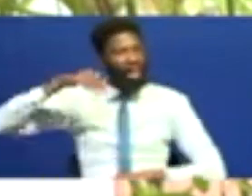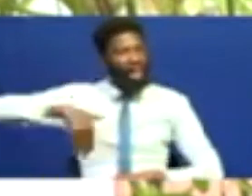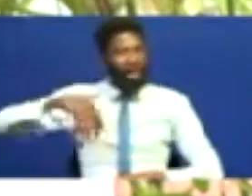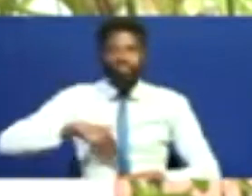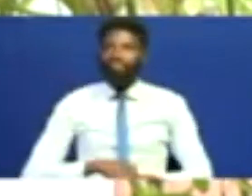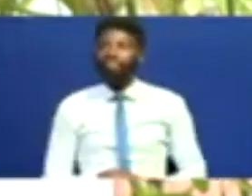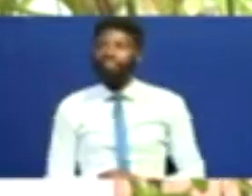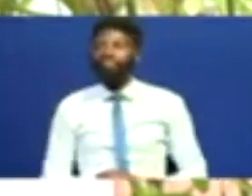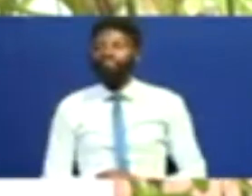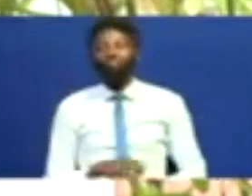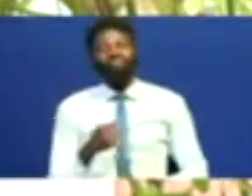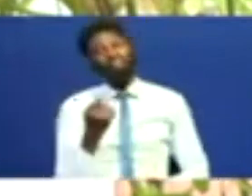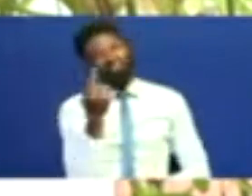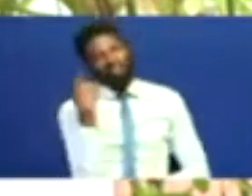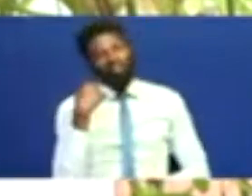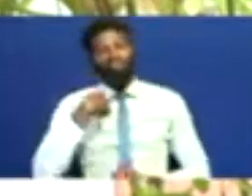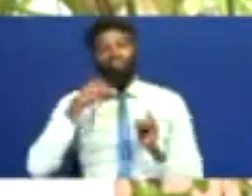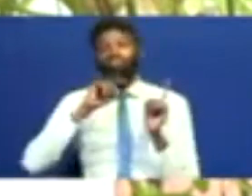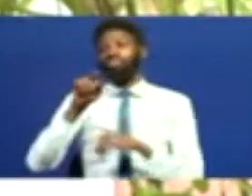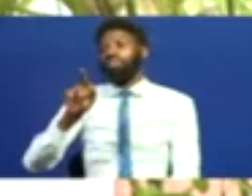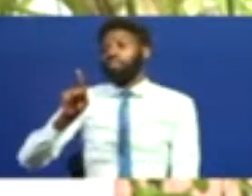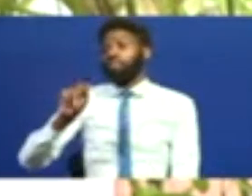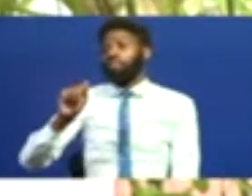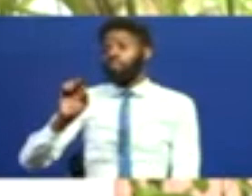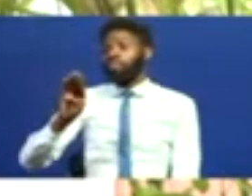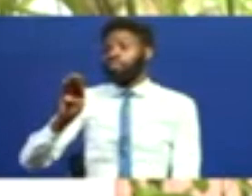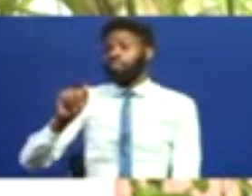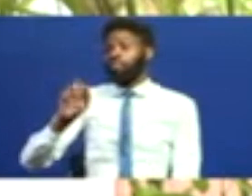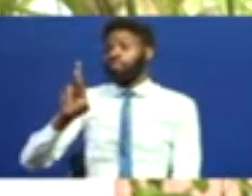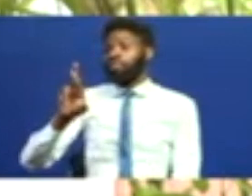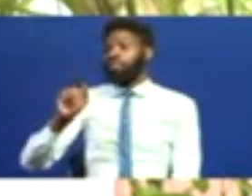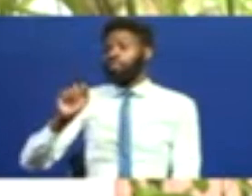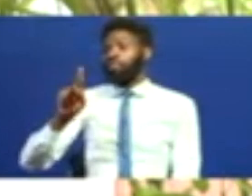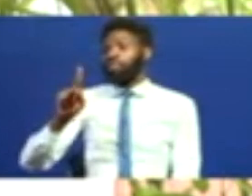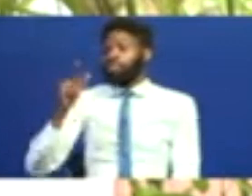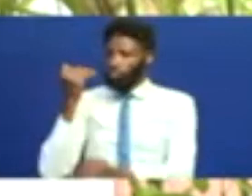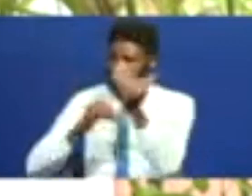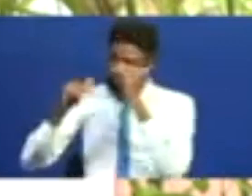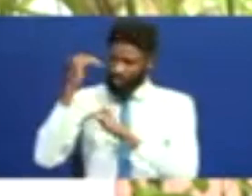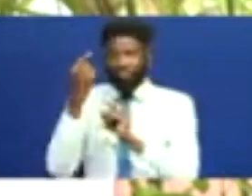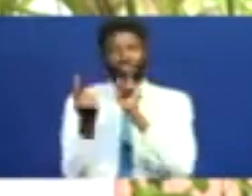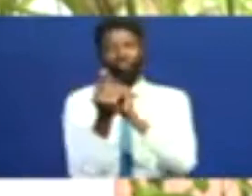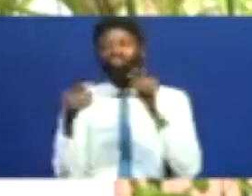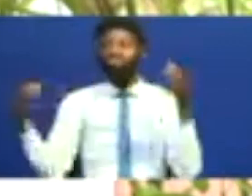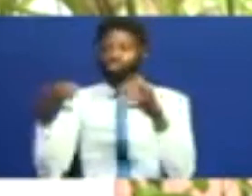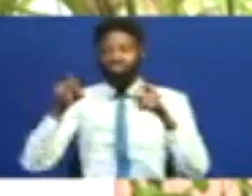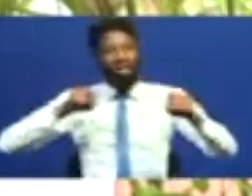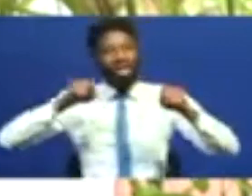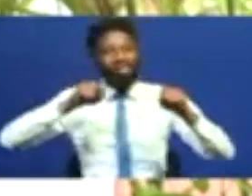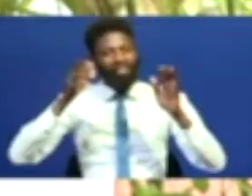University, nikapatana na administrators hapo, wakaniambia studies have already